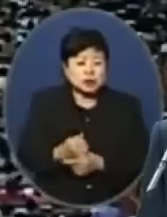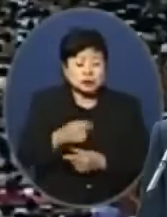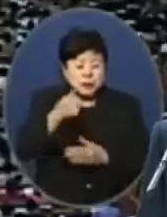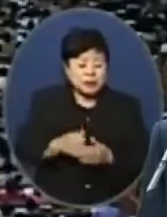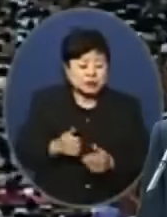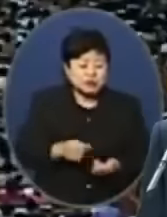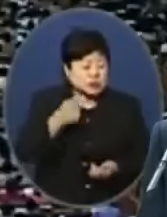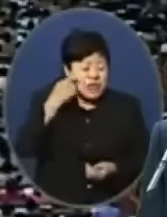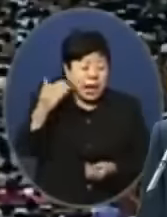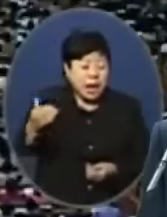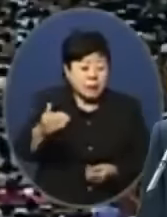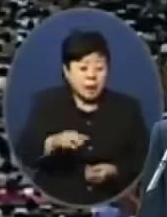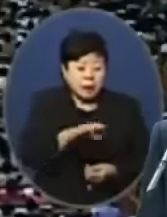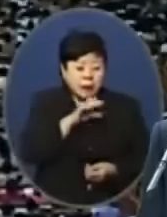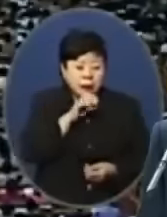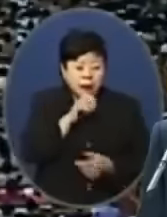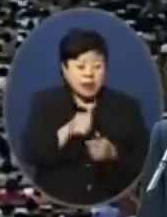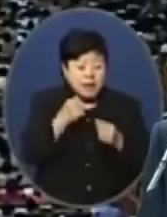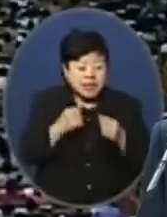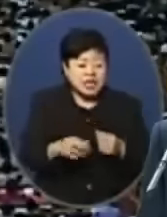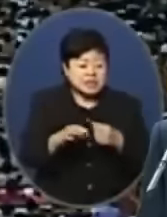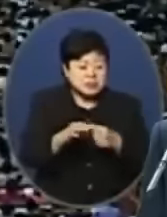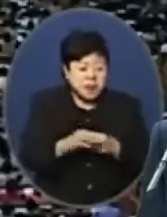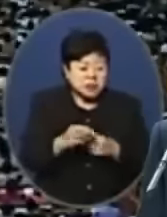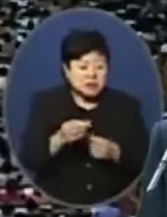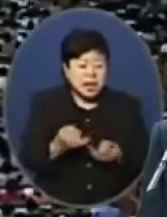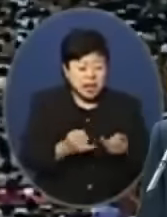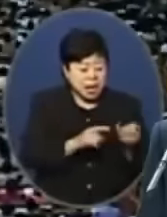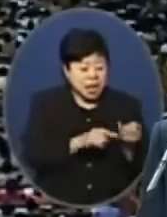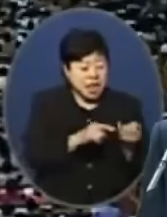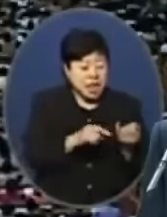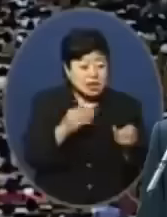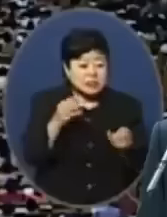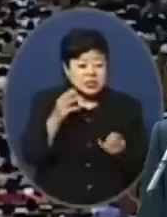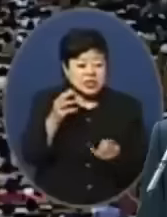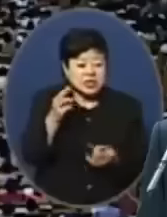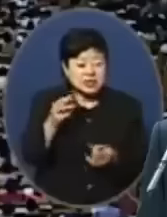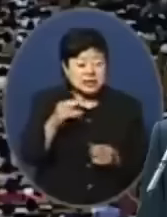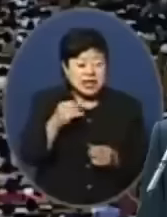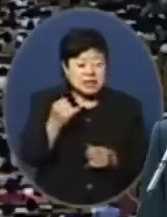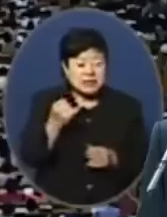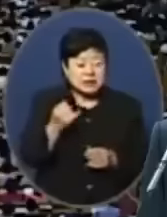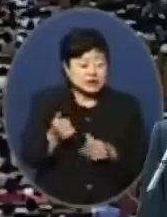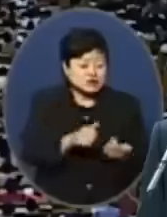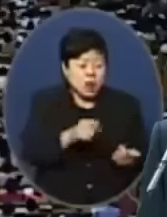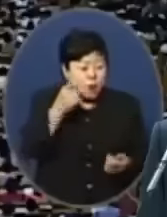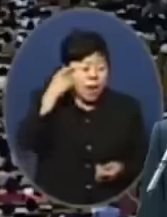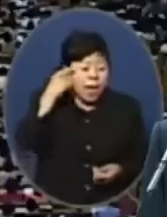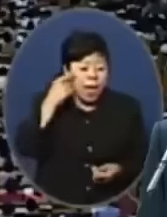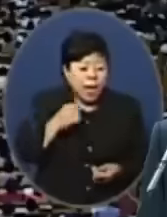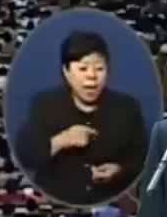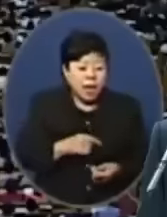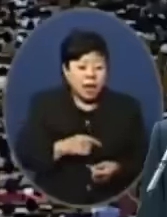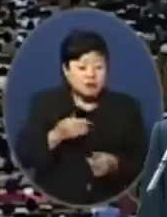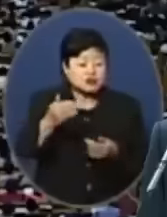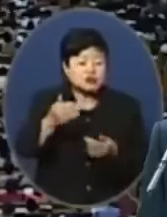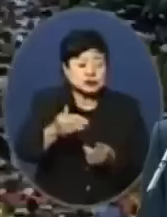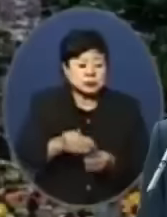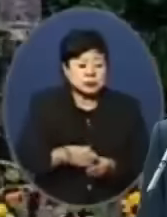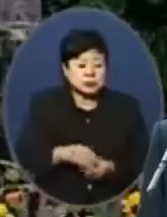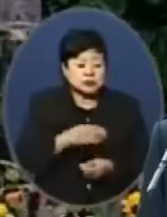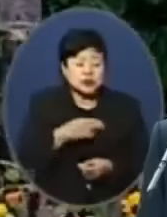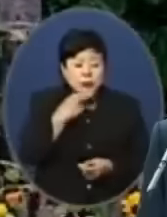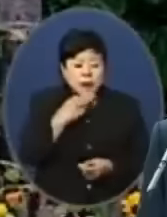고쳐줬냐고. 하나님 계시다면 새 소녀가 물에 빠져 죽고 흔적도 없이 될 택이